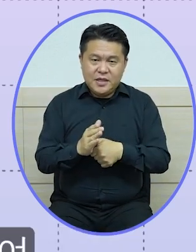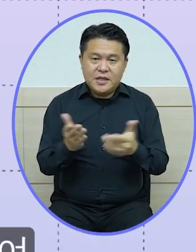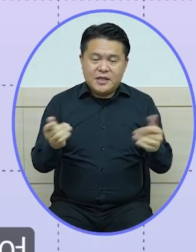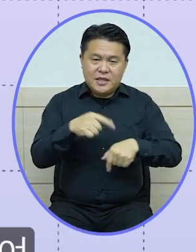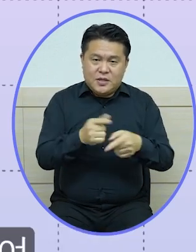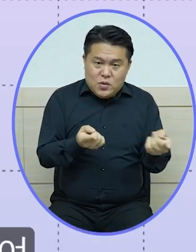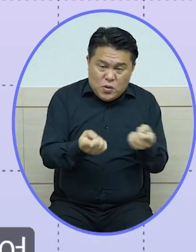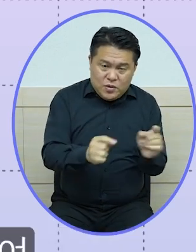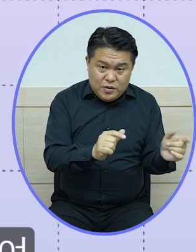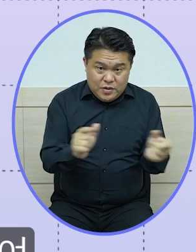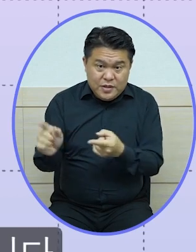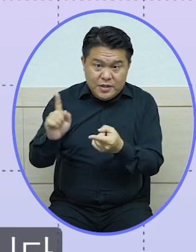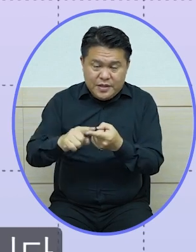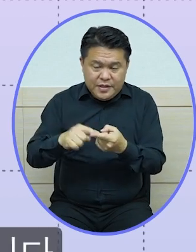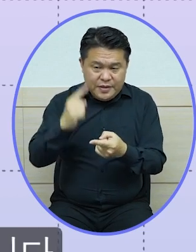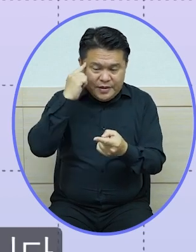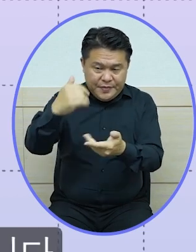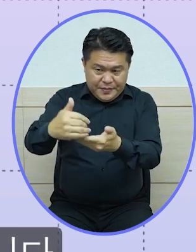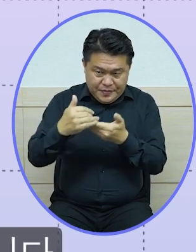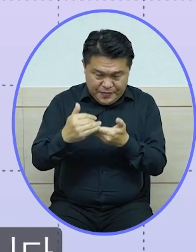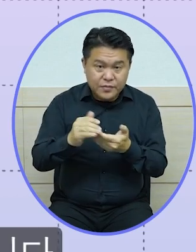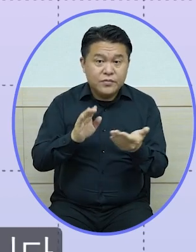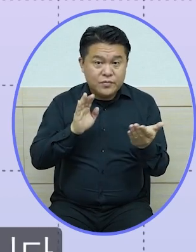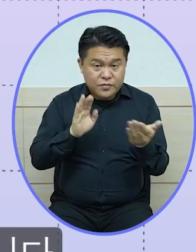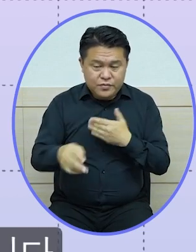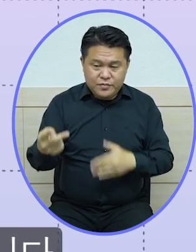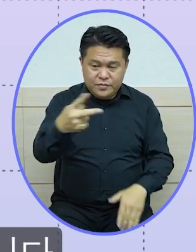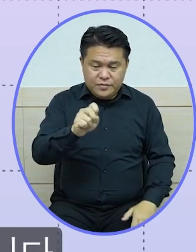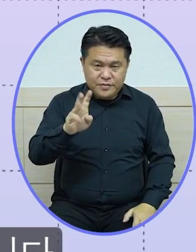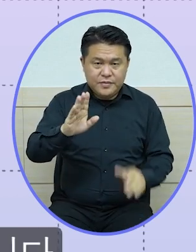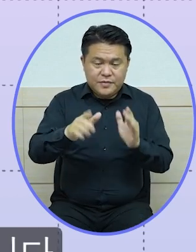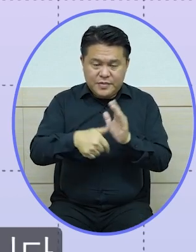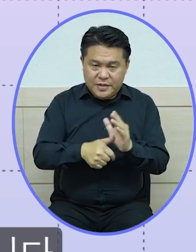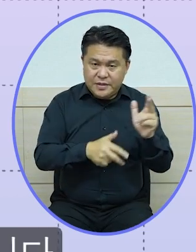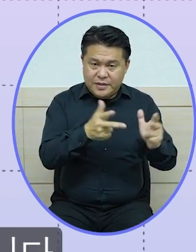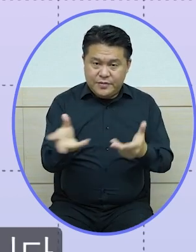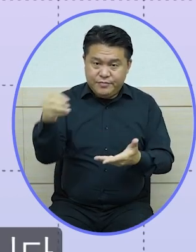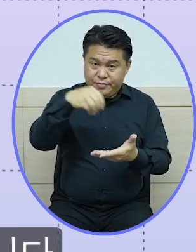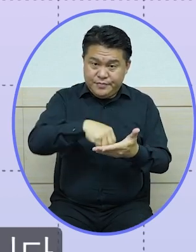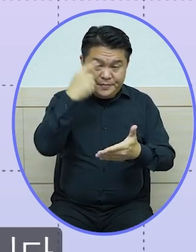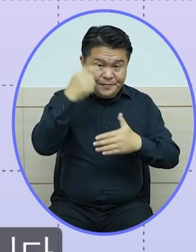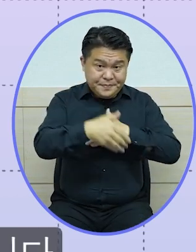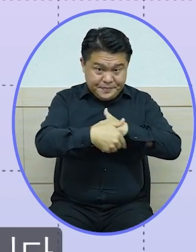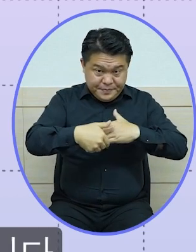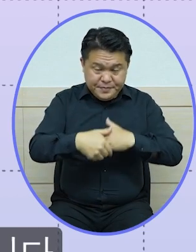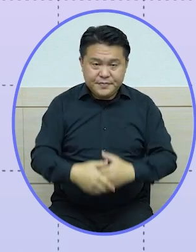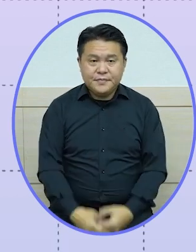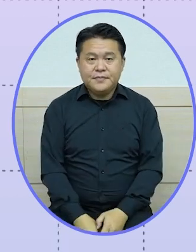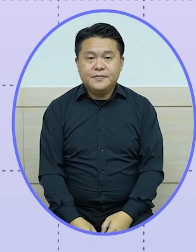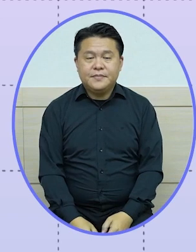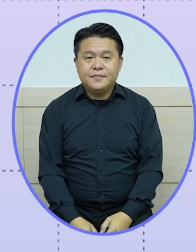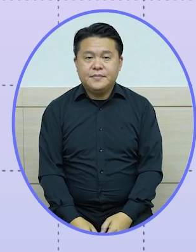배정관 조정 등의 의견을 수렴하여 2023년 사업에 실제 반영을 예정하고 있습니다.